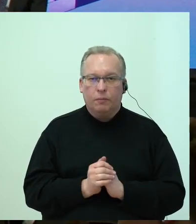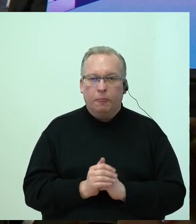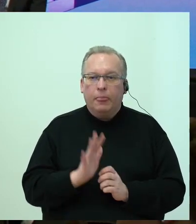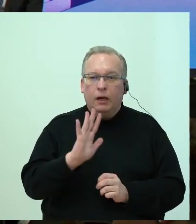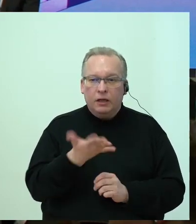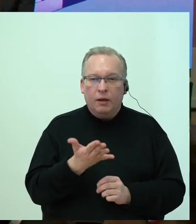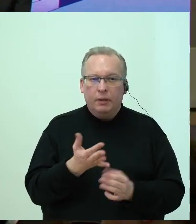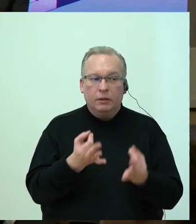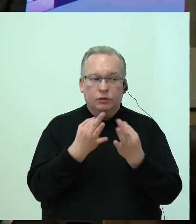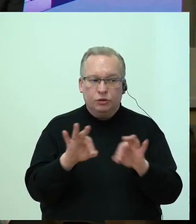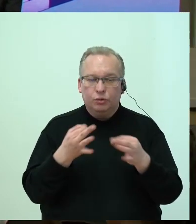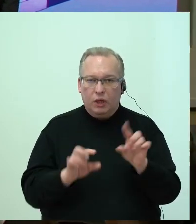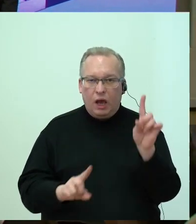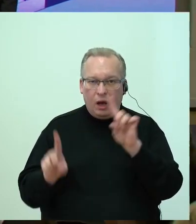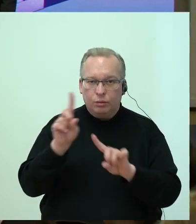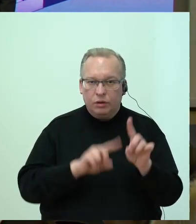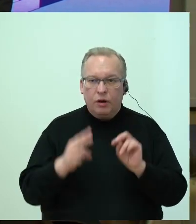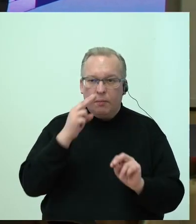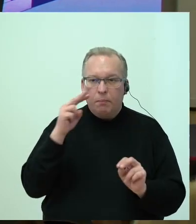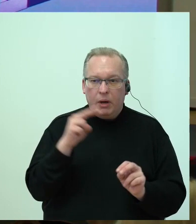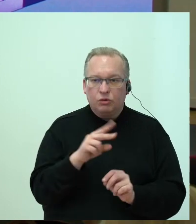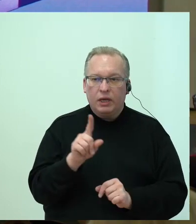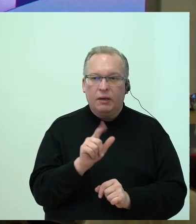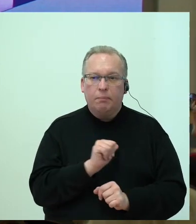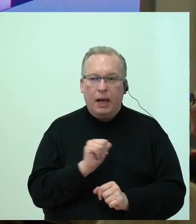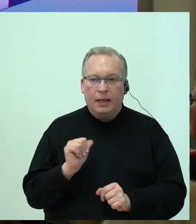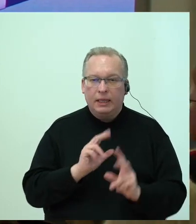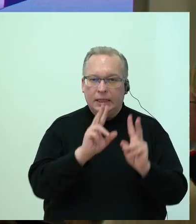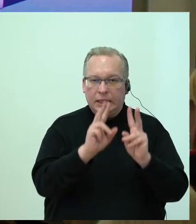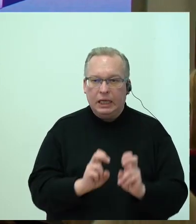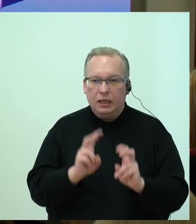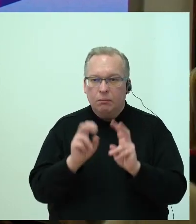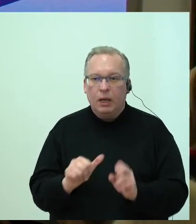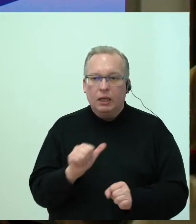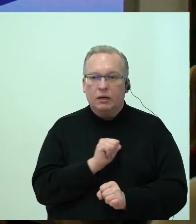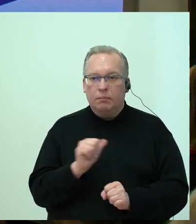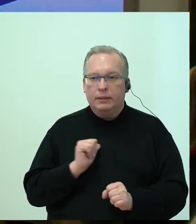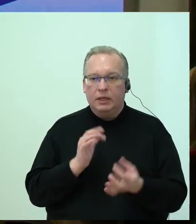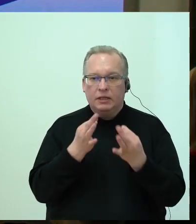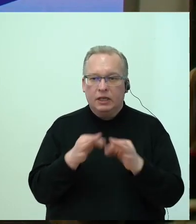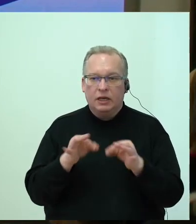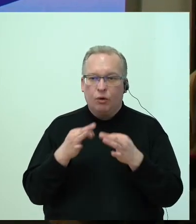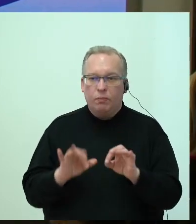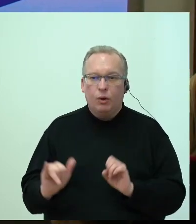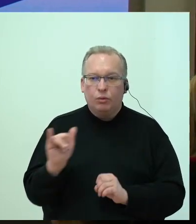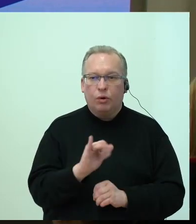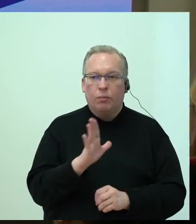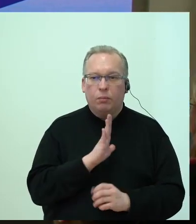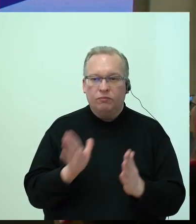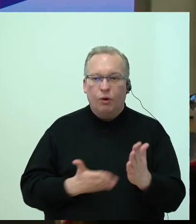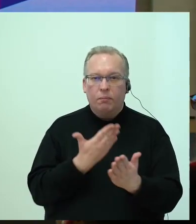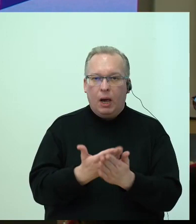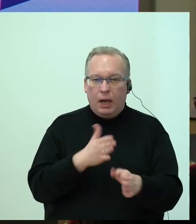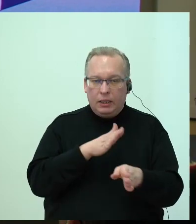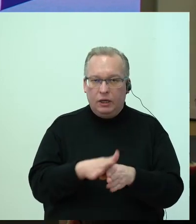kaip ir rekomendavo autoriai, pažvelkite ir į patį tyrimą, ir į pačias rekomendacijas, kurios buvo pateiktos